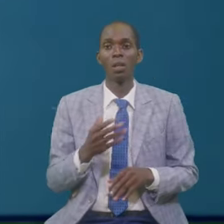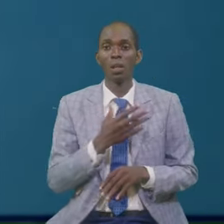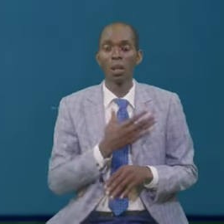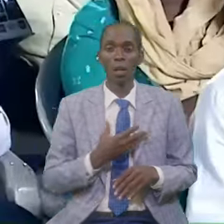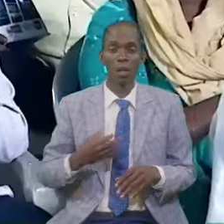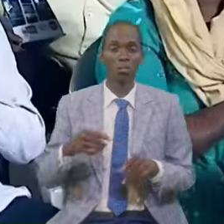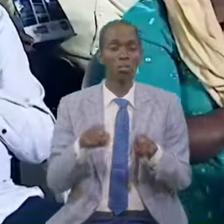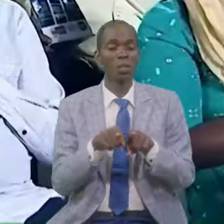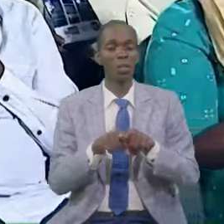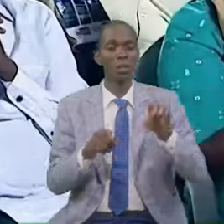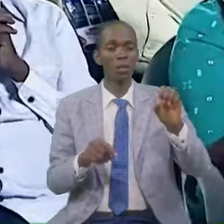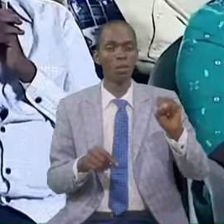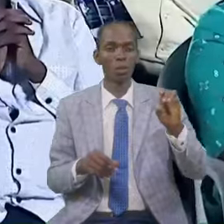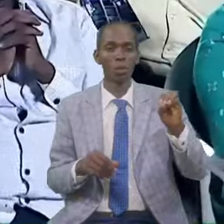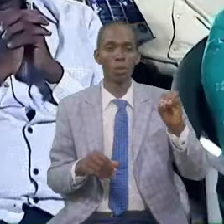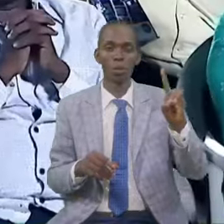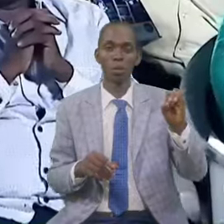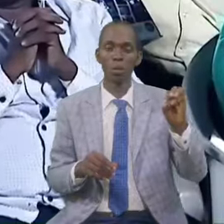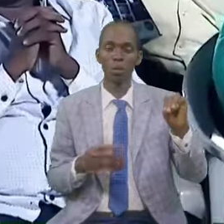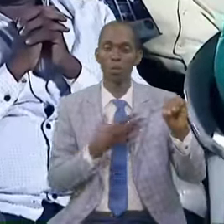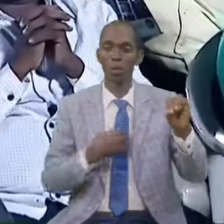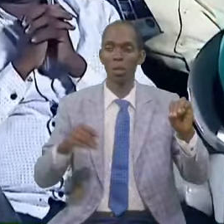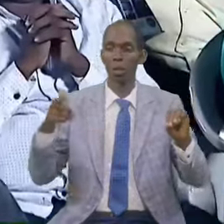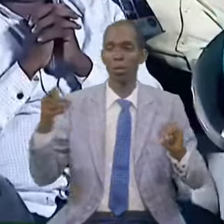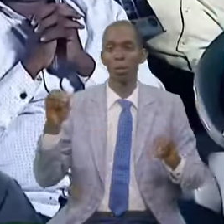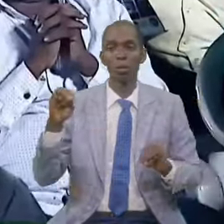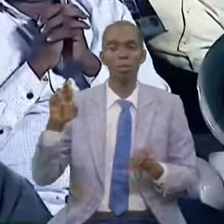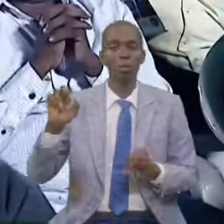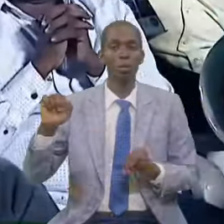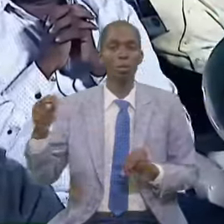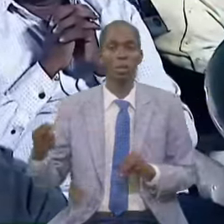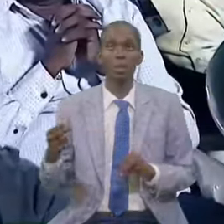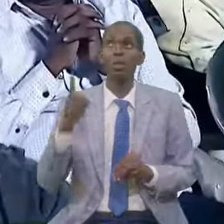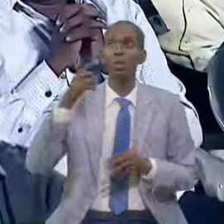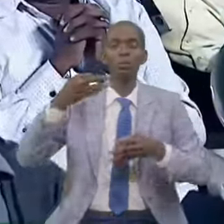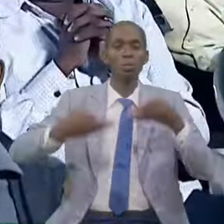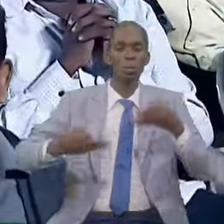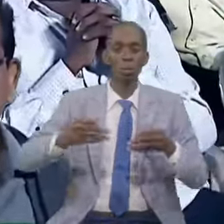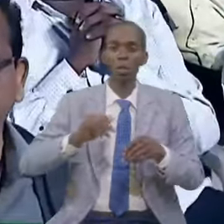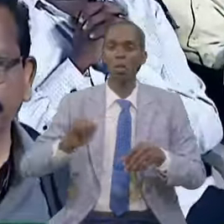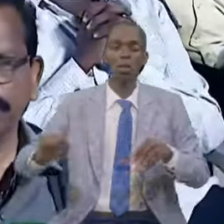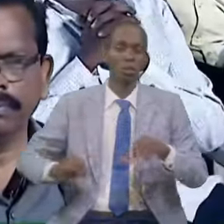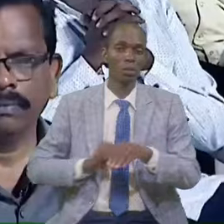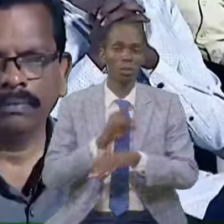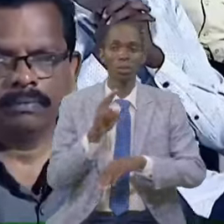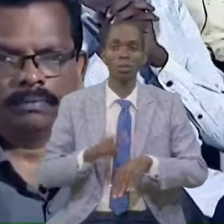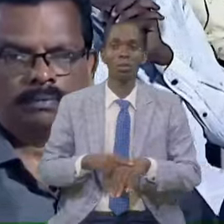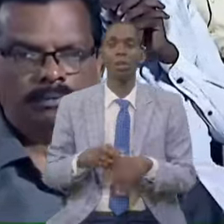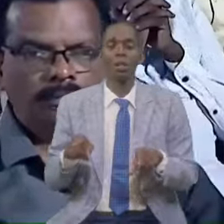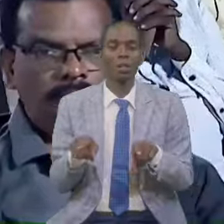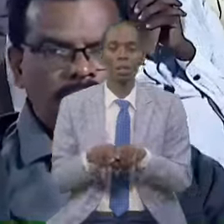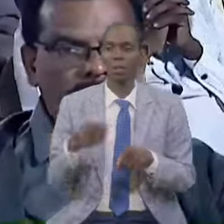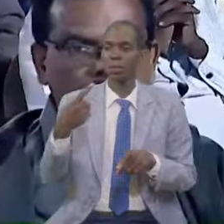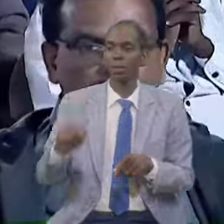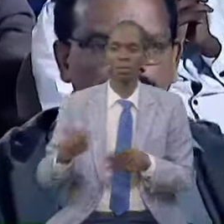Gomorrah. సొదొమ గొమొర్రాలను ఆయన చూచాడు. He judges a nation. ఆ యొక్క దేశాలకు ఆయన తీర్పు తీర్చాడు. Like Ninevites. నినివే